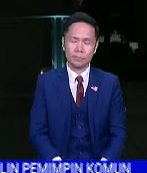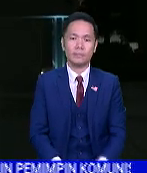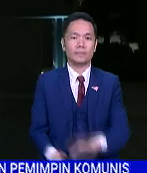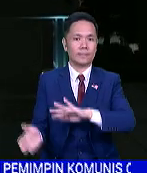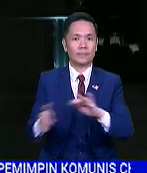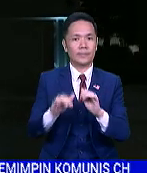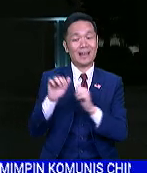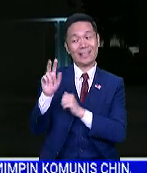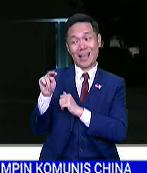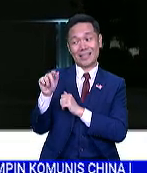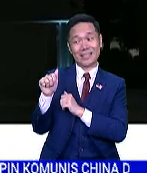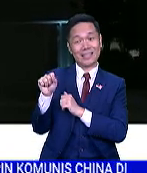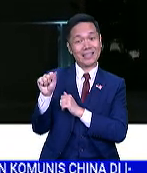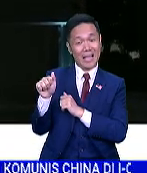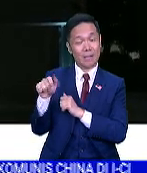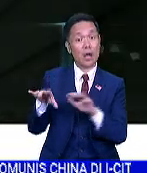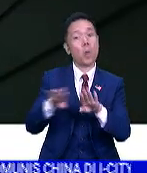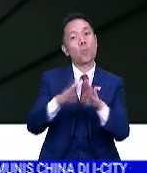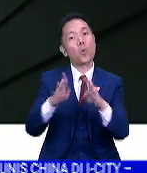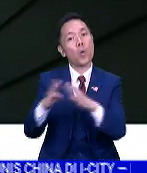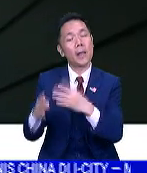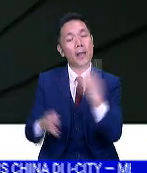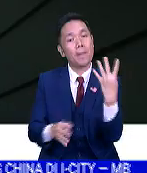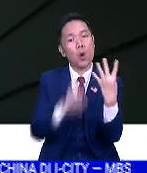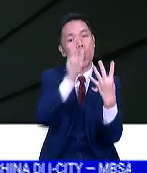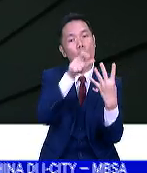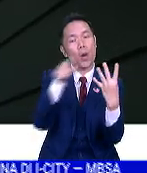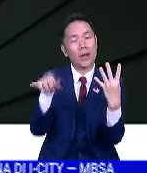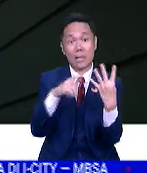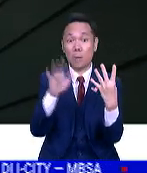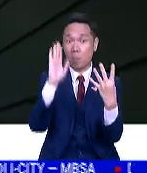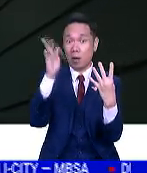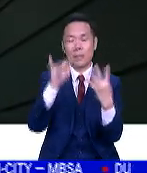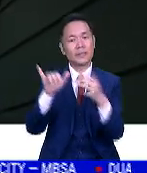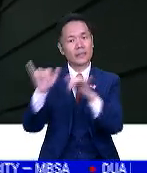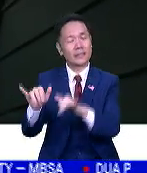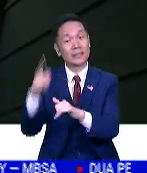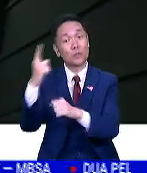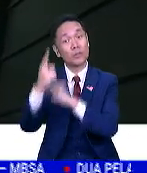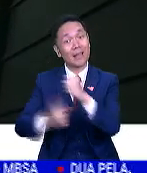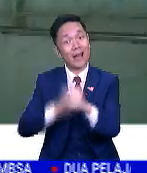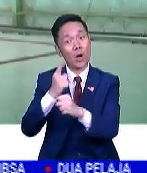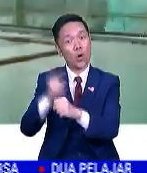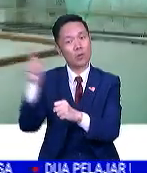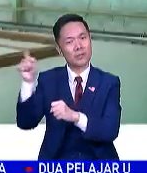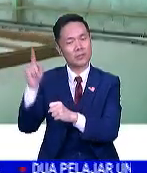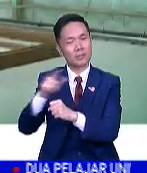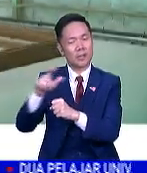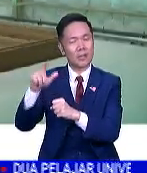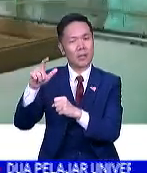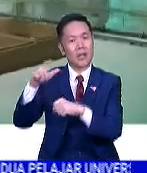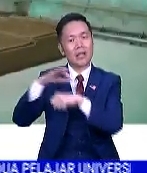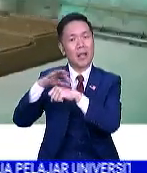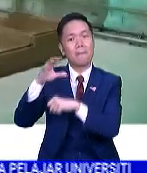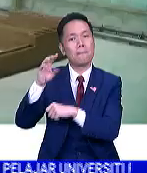Agensi NASA membuka permohonan kepada empat individu yang berminat tinggal selama setahun di Mars Dune Alpha,